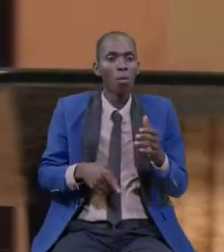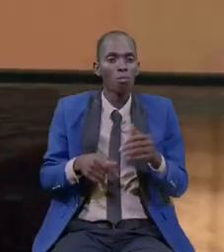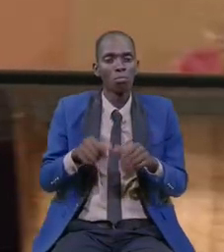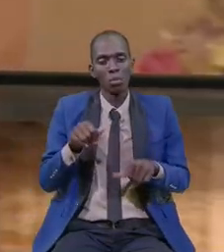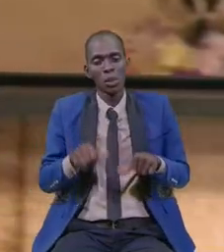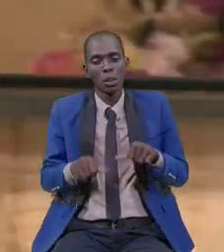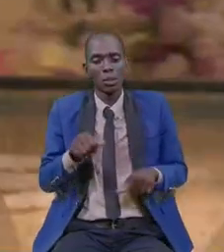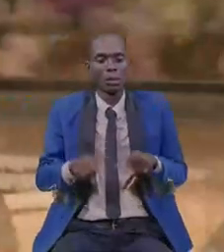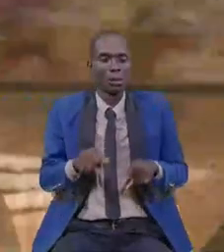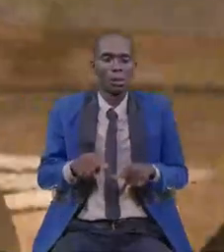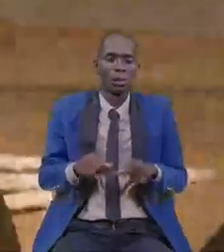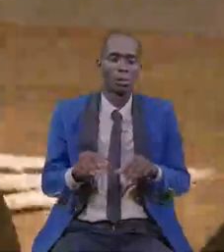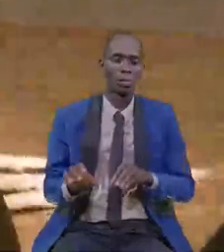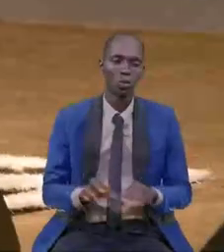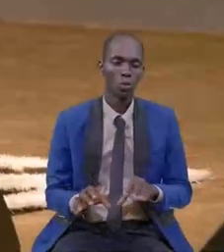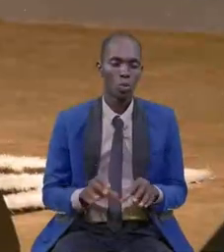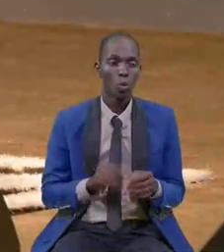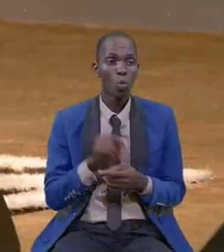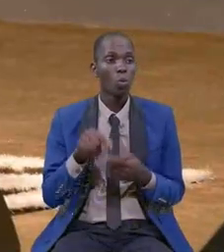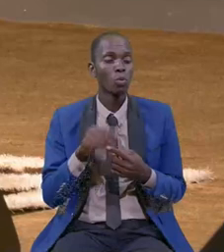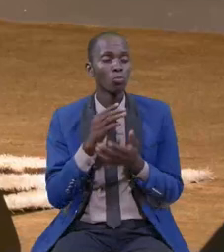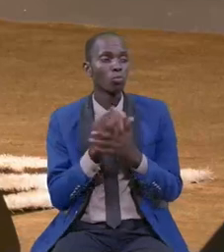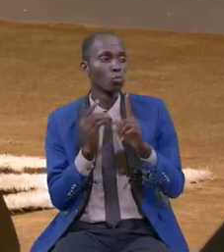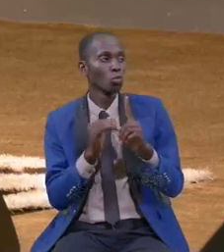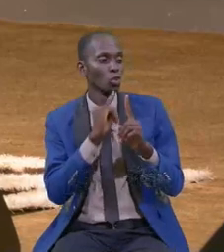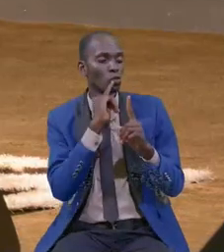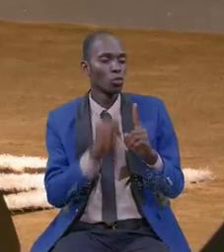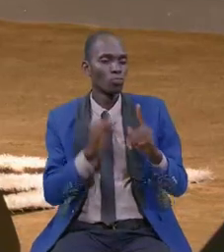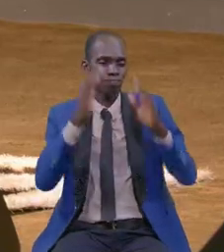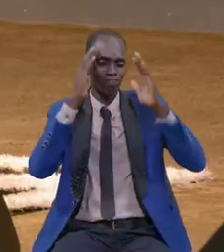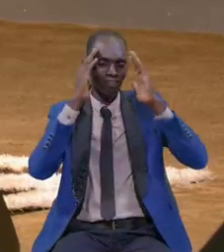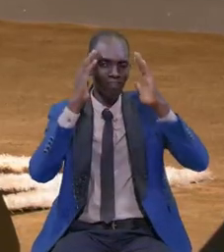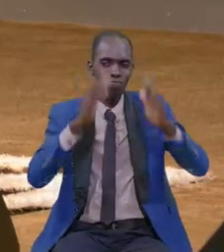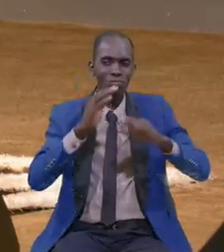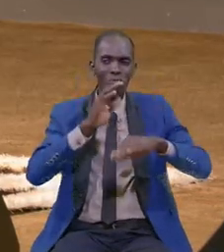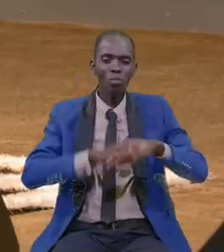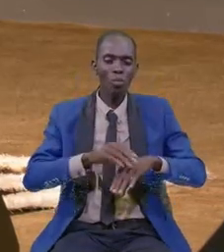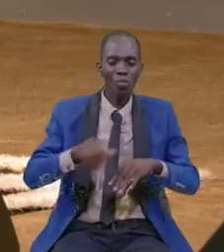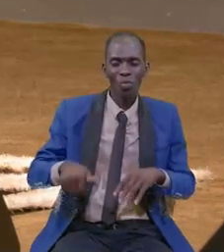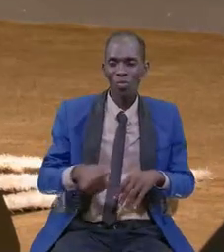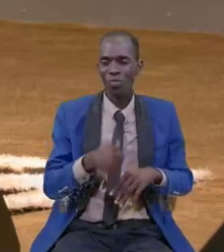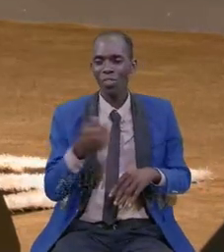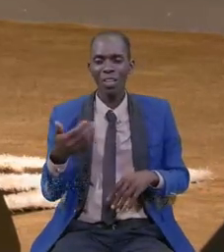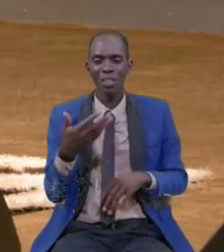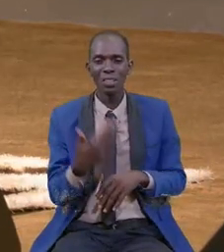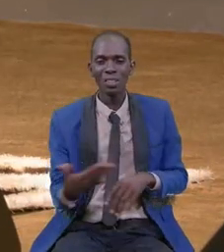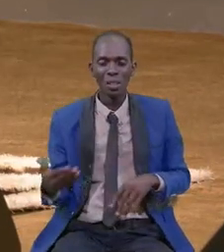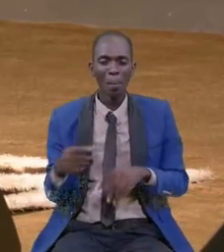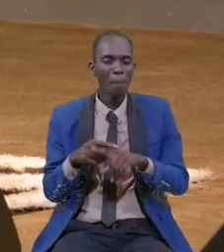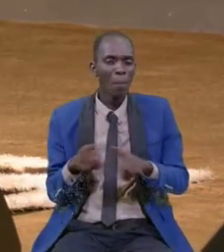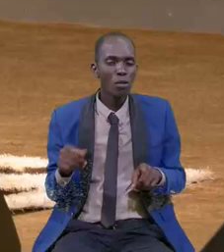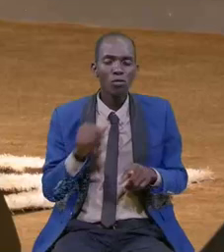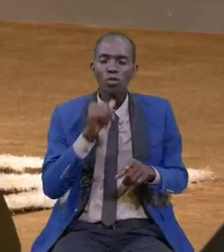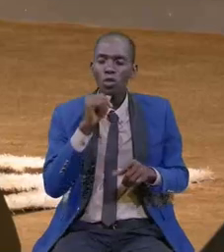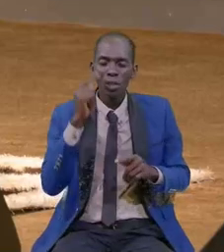ça lorsque quelqu'un se concentre sur les autres chose et qu'il néglige ce qui est